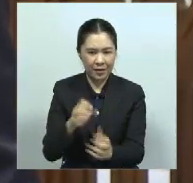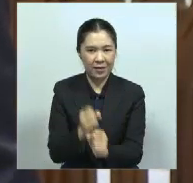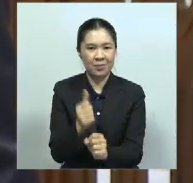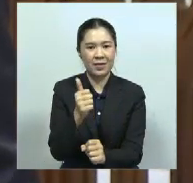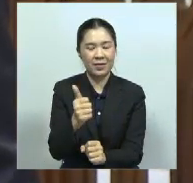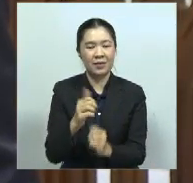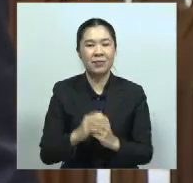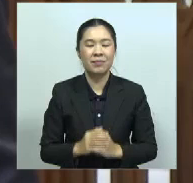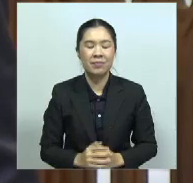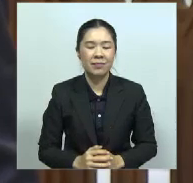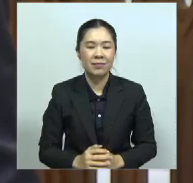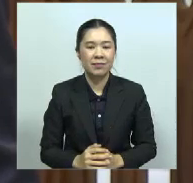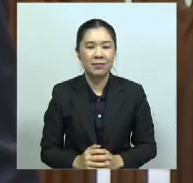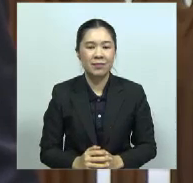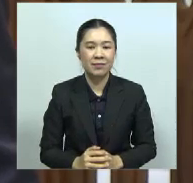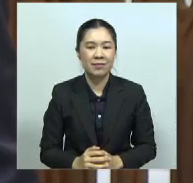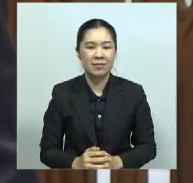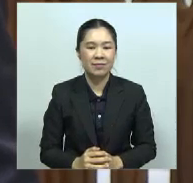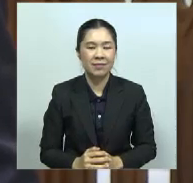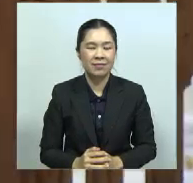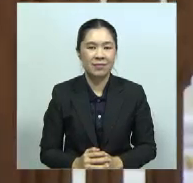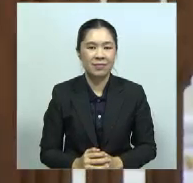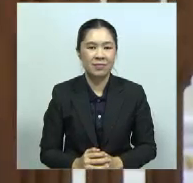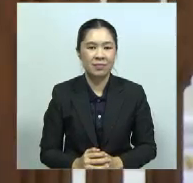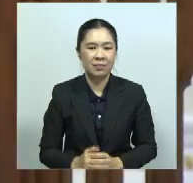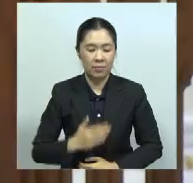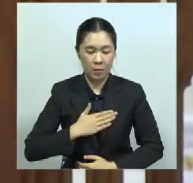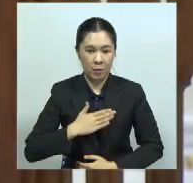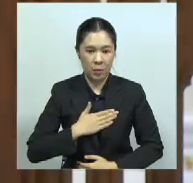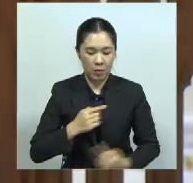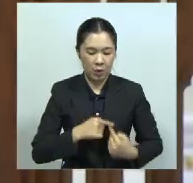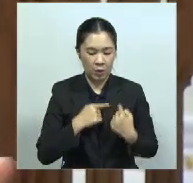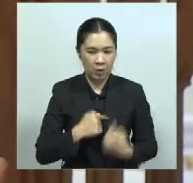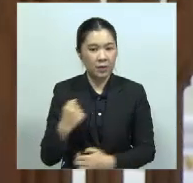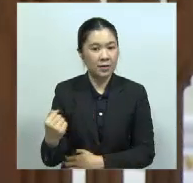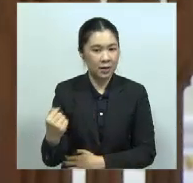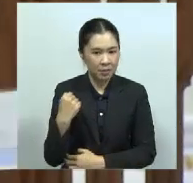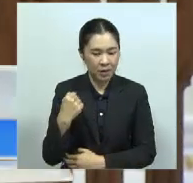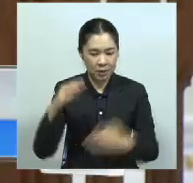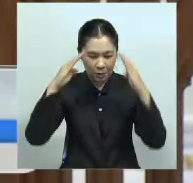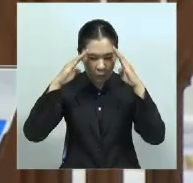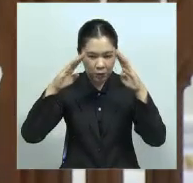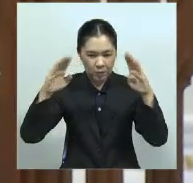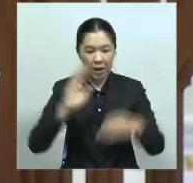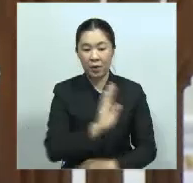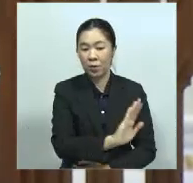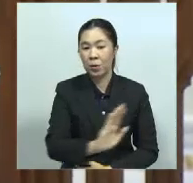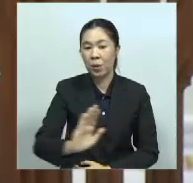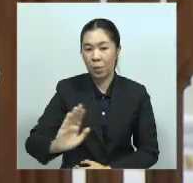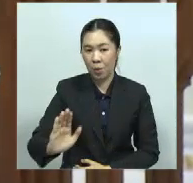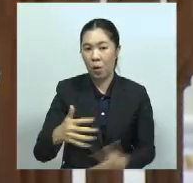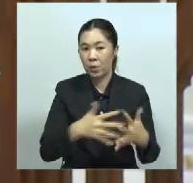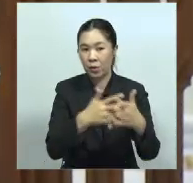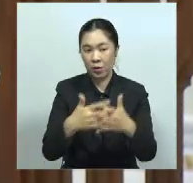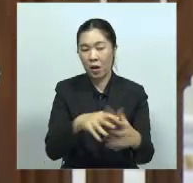ด็นนี้เพิ่มเติมจากนายกรัฐมนตรีค่ะ ผมก็เชื่อมั่นว่าประสบการณ์ของท่านในสหรัฐอเมริกาและ